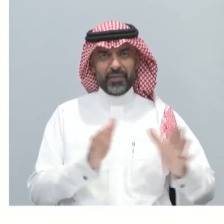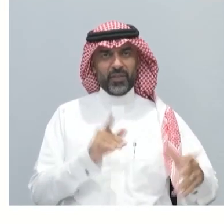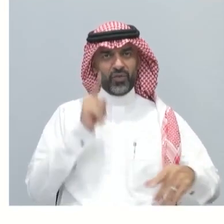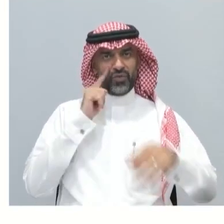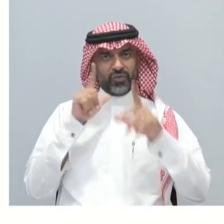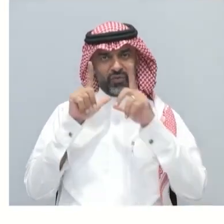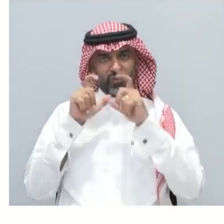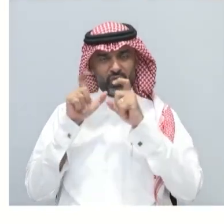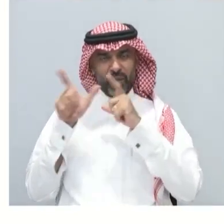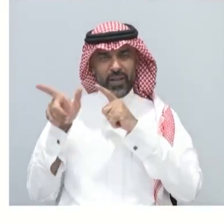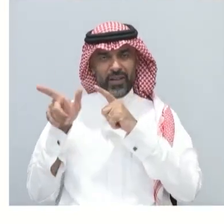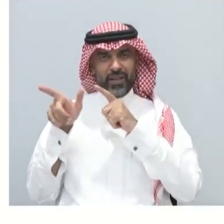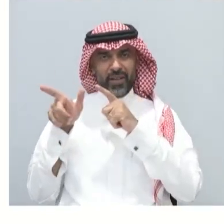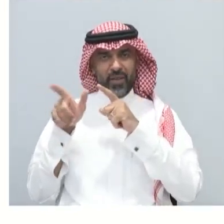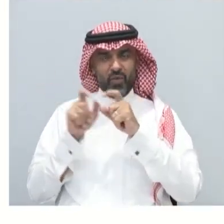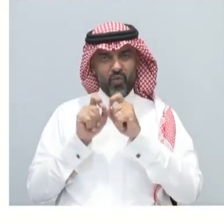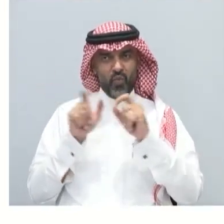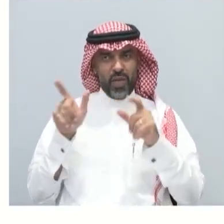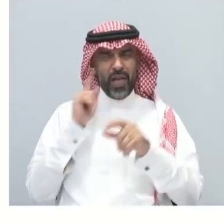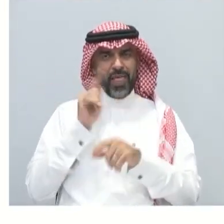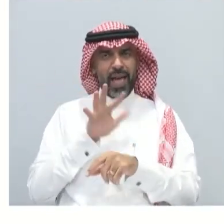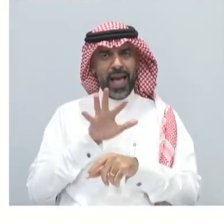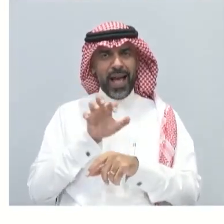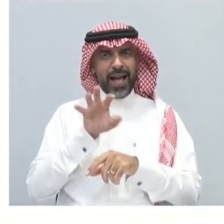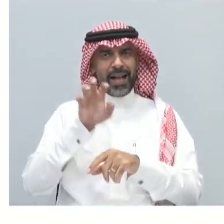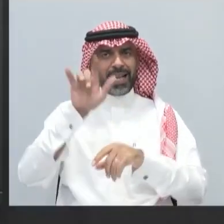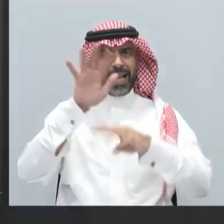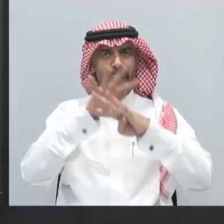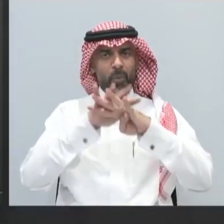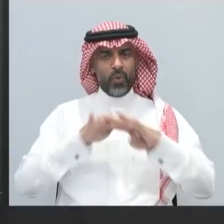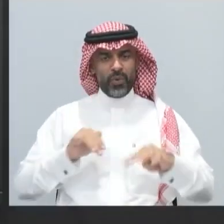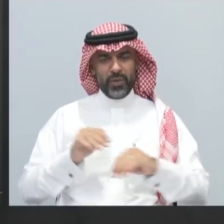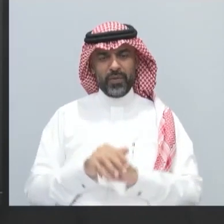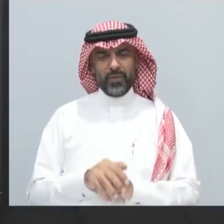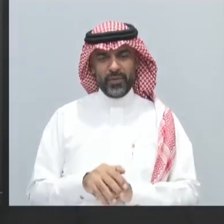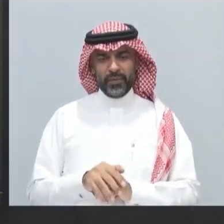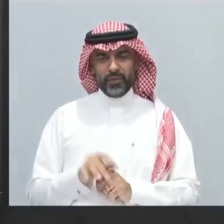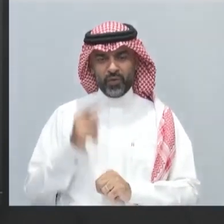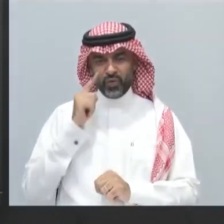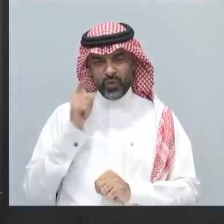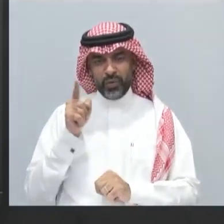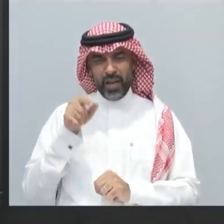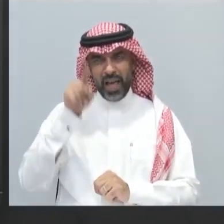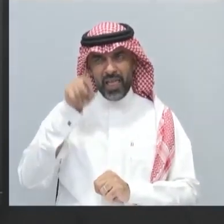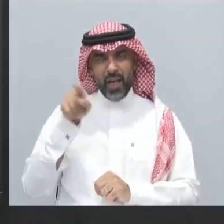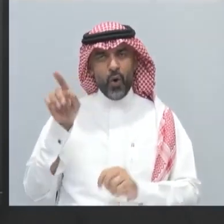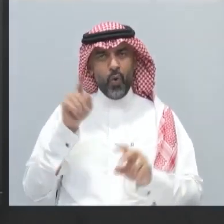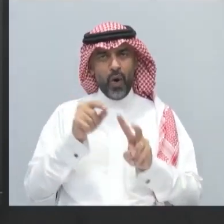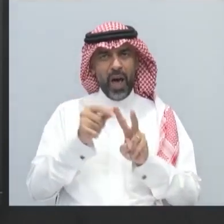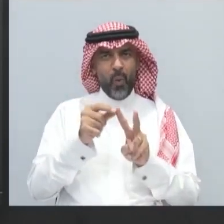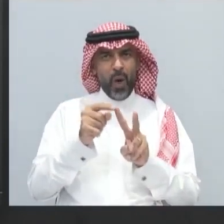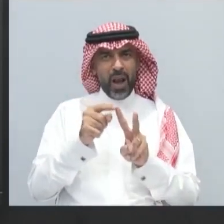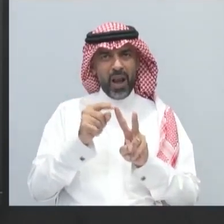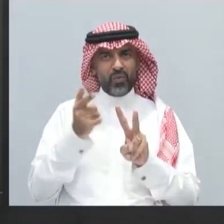هنا صوره توضيحيه للعناكب نلاحظ في هذه المنطقه هي